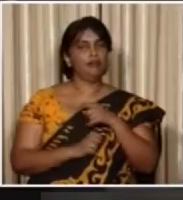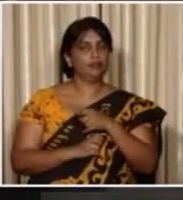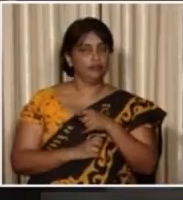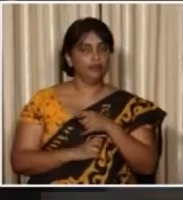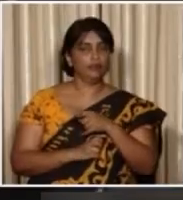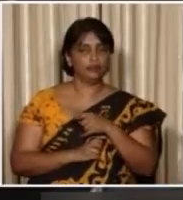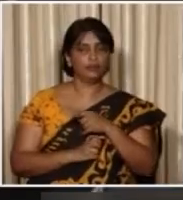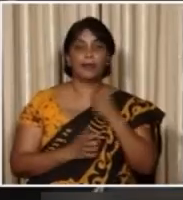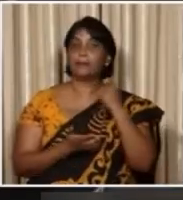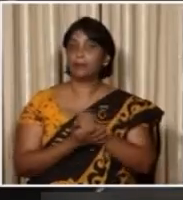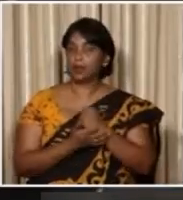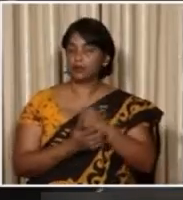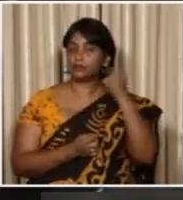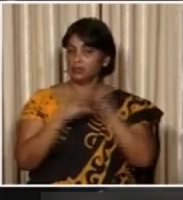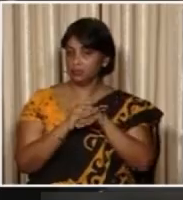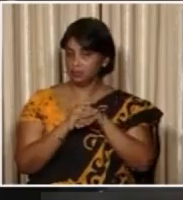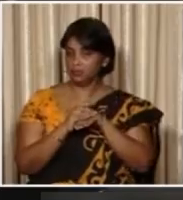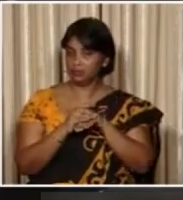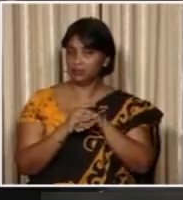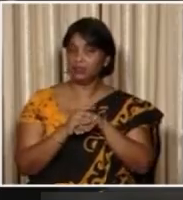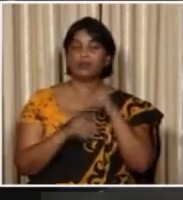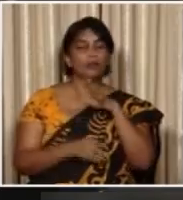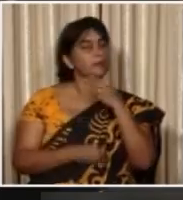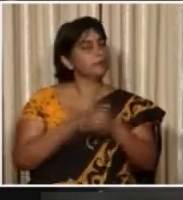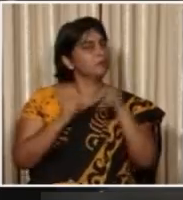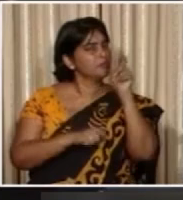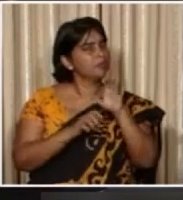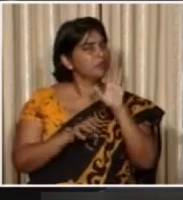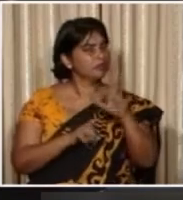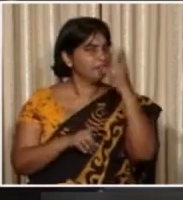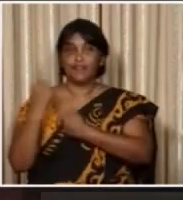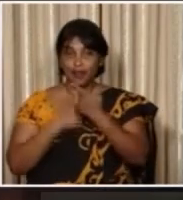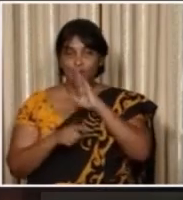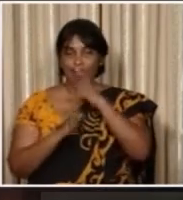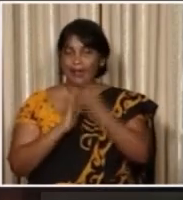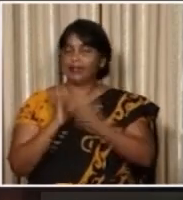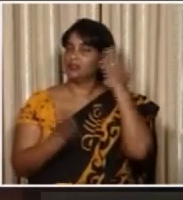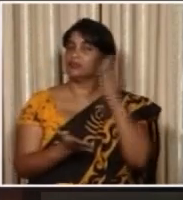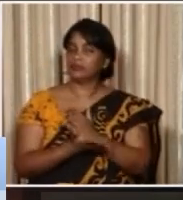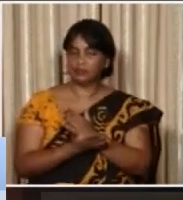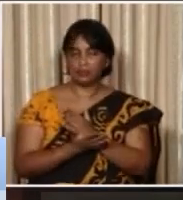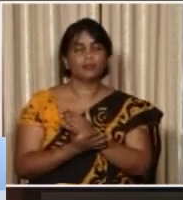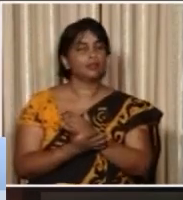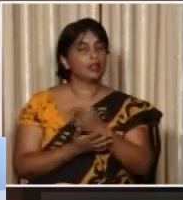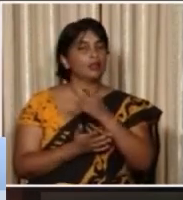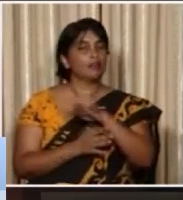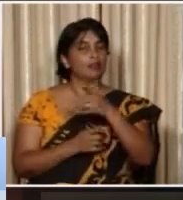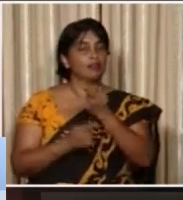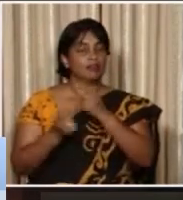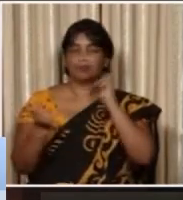නැහැ. බැංකු කල්පනා කරන්නේ නැහැ මේ ව්‍යවසායකයෝ හිටියොත් විතරයි බැංකුවට සල්ලි එන්නේ. පරාටේ නීතිය වෙනස්